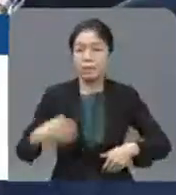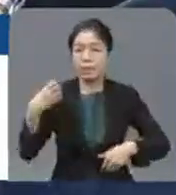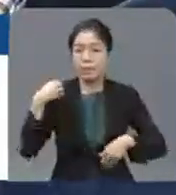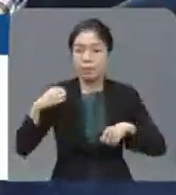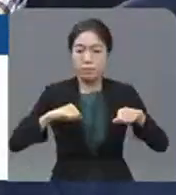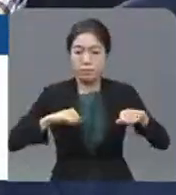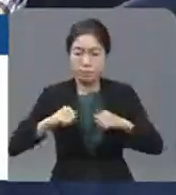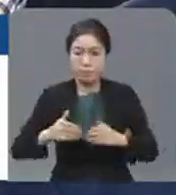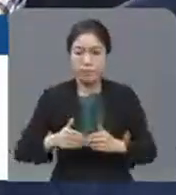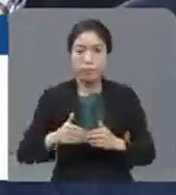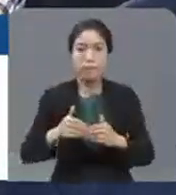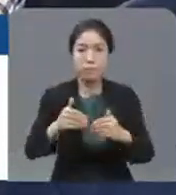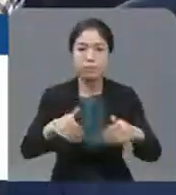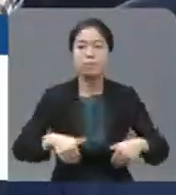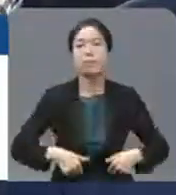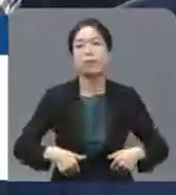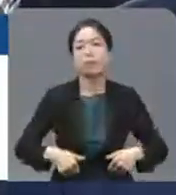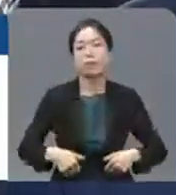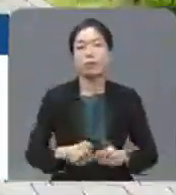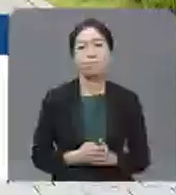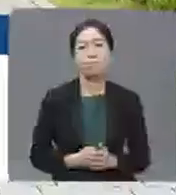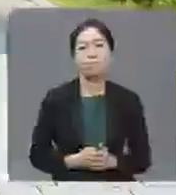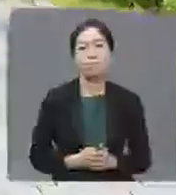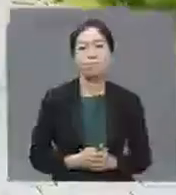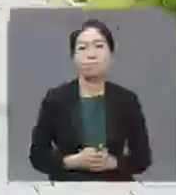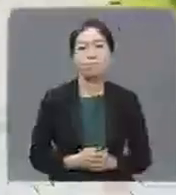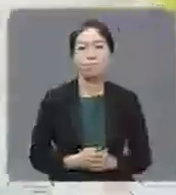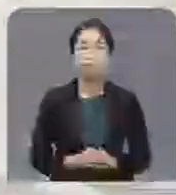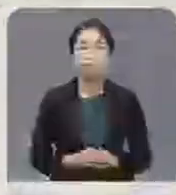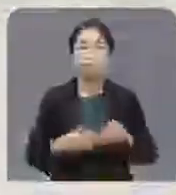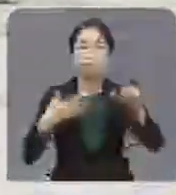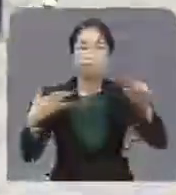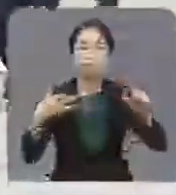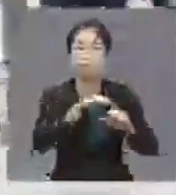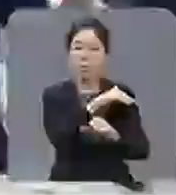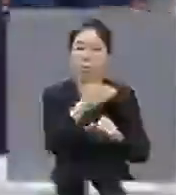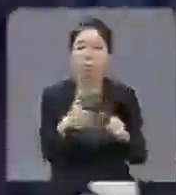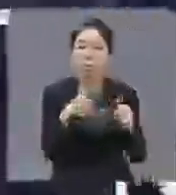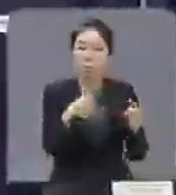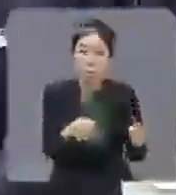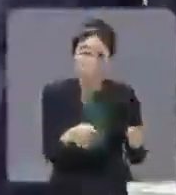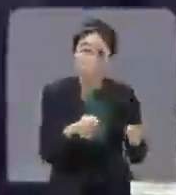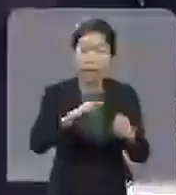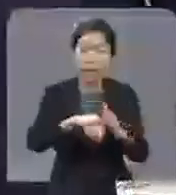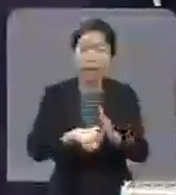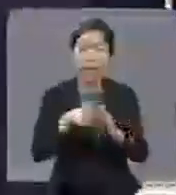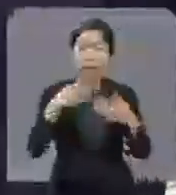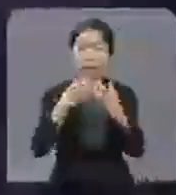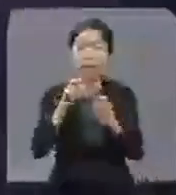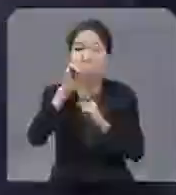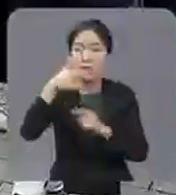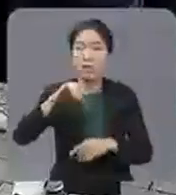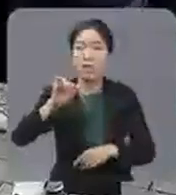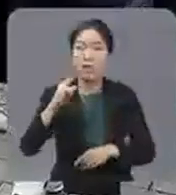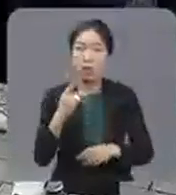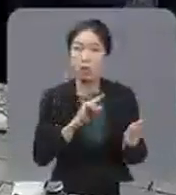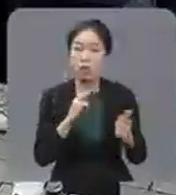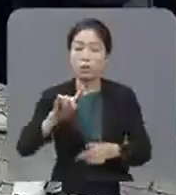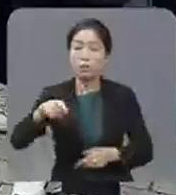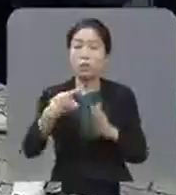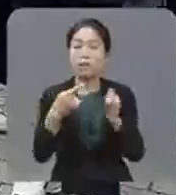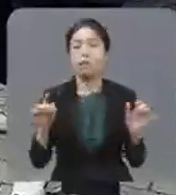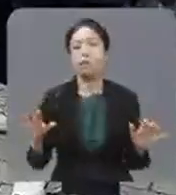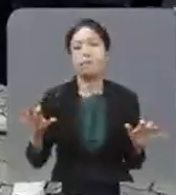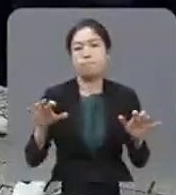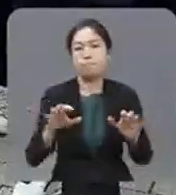해주는 정당으로 거듭나야 할 것입니다 5.18 민주묘지 참배인은 민주당 2개월 의원 등 100명 이상이